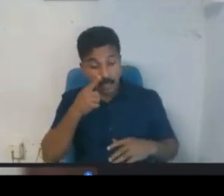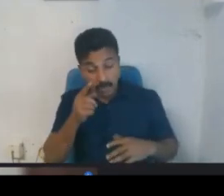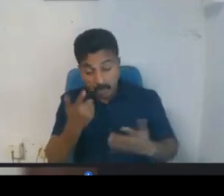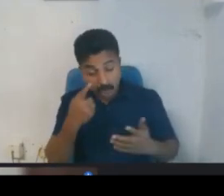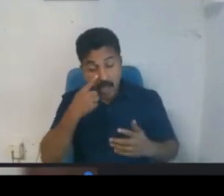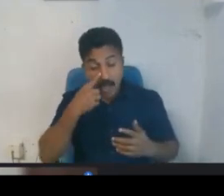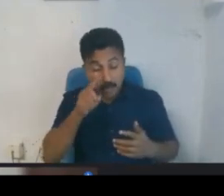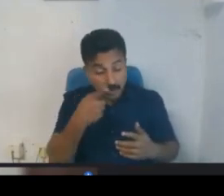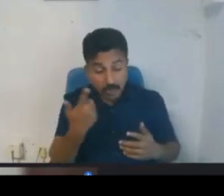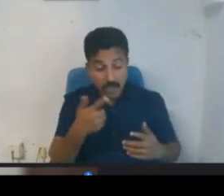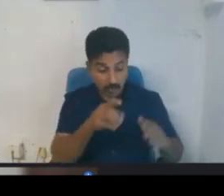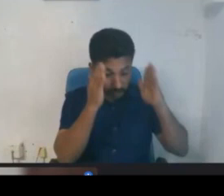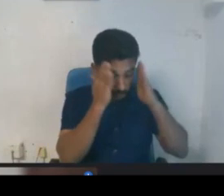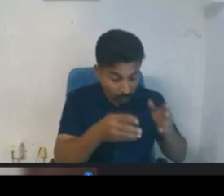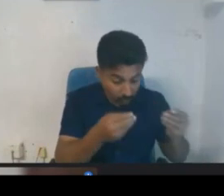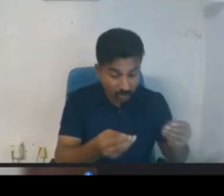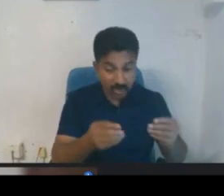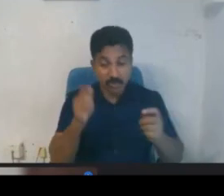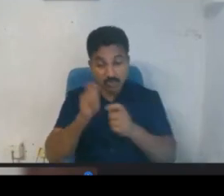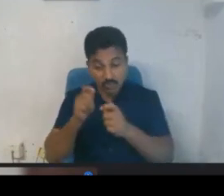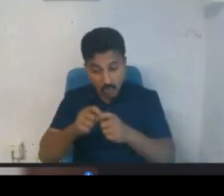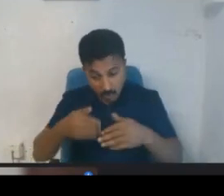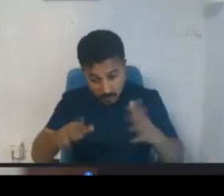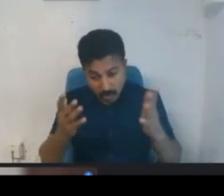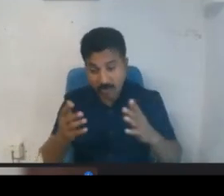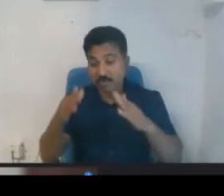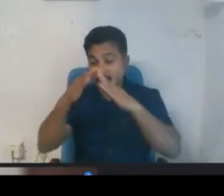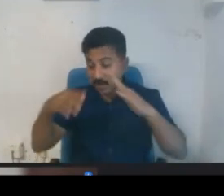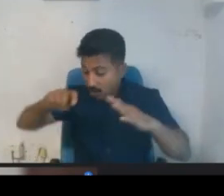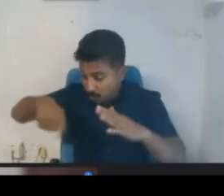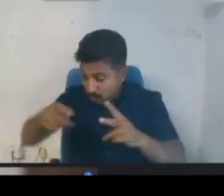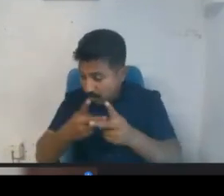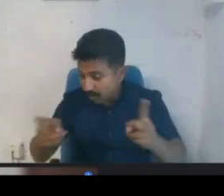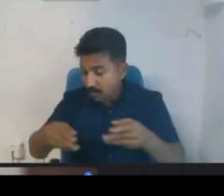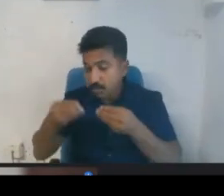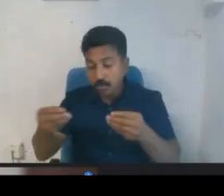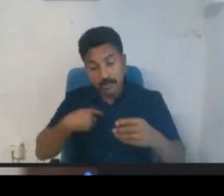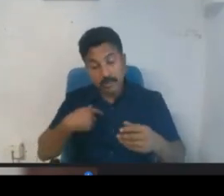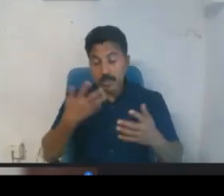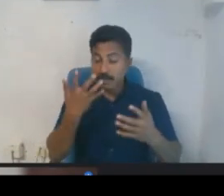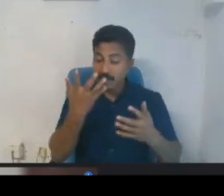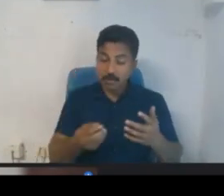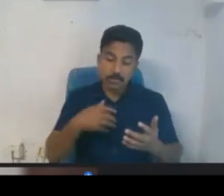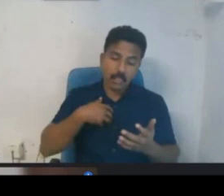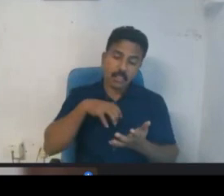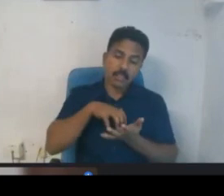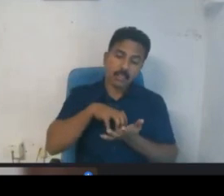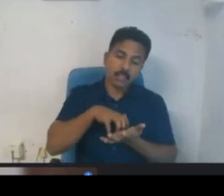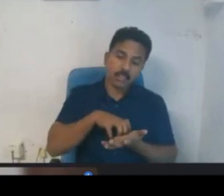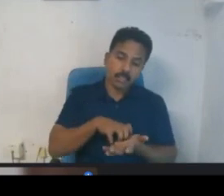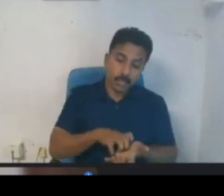അവർക്ക് ജോലി ഉണ്ടെങ്കിൽ അത് ചെയ്യണം, വീട്ടിലെ കാര്യങ്ങൾ ചെയ്യണം. അപ്പം തീർത്തും നമ്മൾ അവശതയാകുന്ന ഒരു സാഹചര്യത്തിൽ